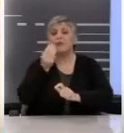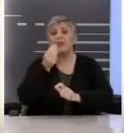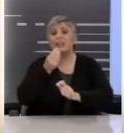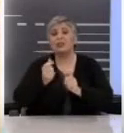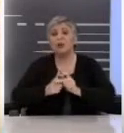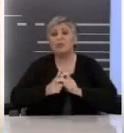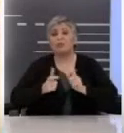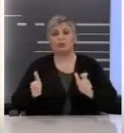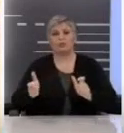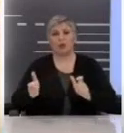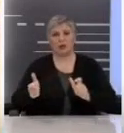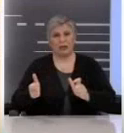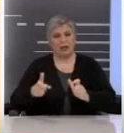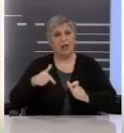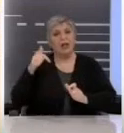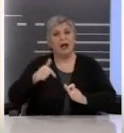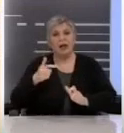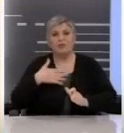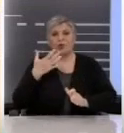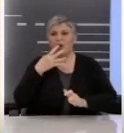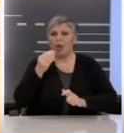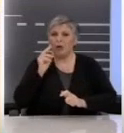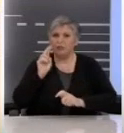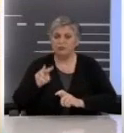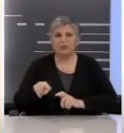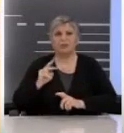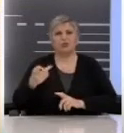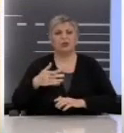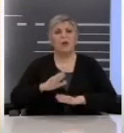παιδική φτώχεια και αντίστοιχα να